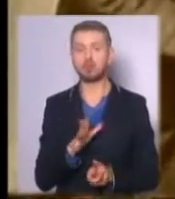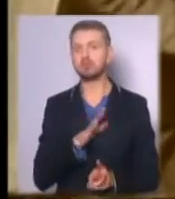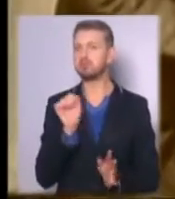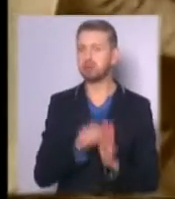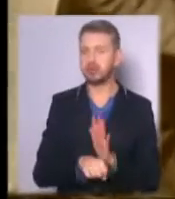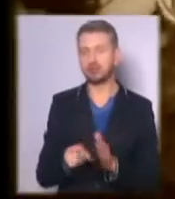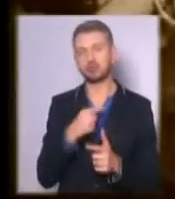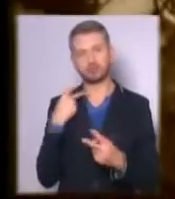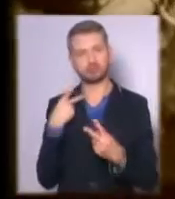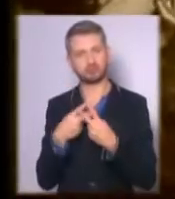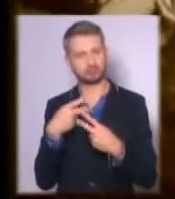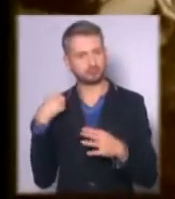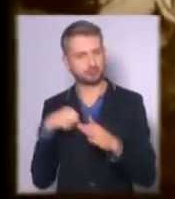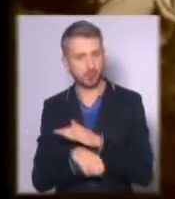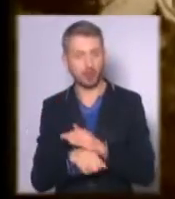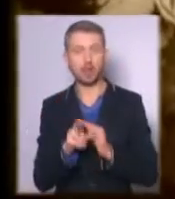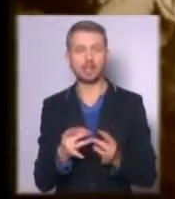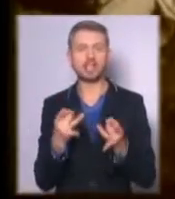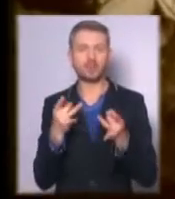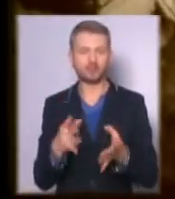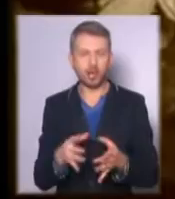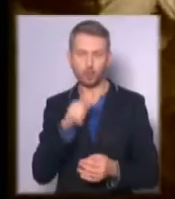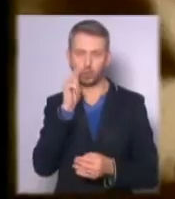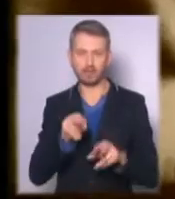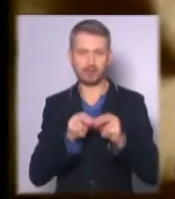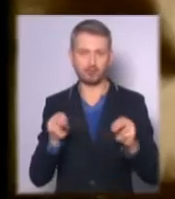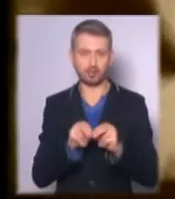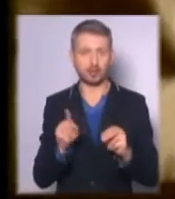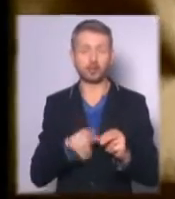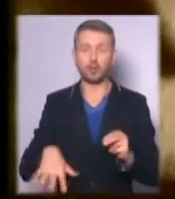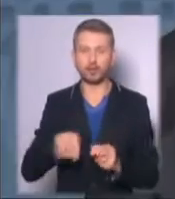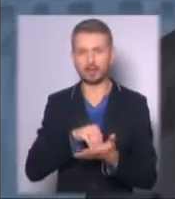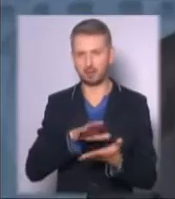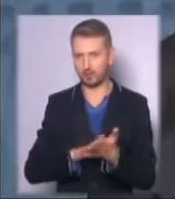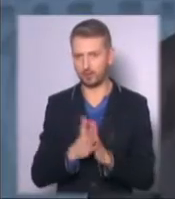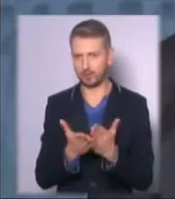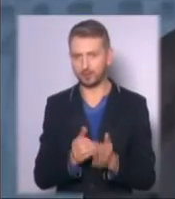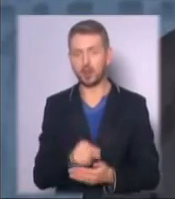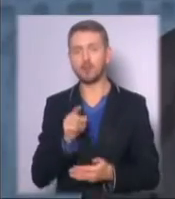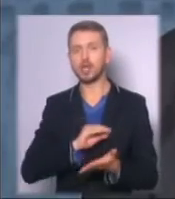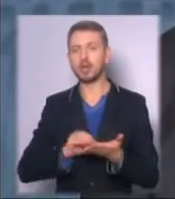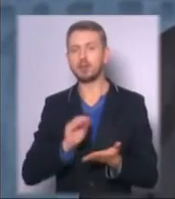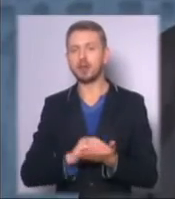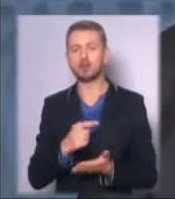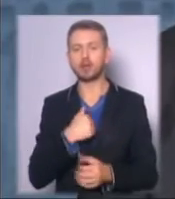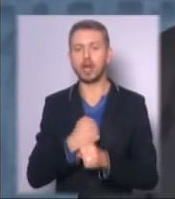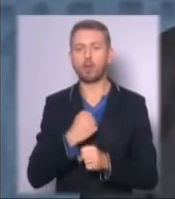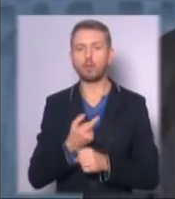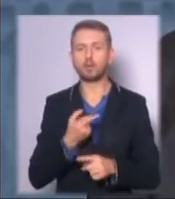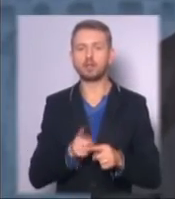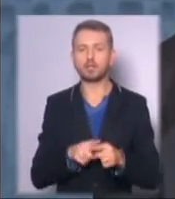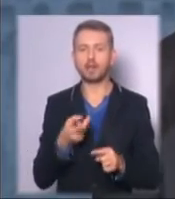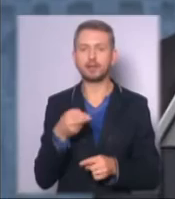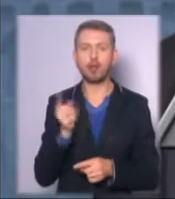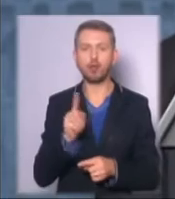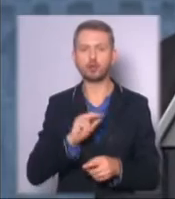як, звичайно, українська вчителька Олександра Радченко, яке все пережите записувала у щоденник. Вона написала, що я роблю це для того, щоб через